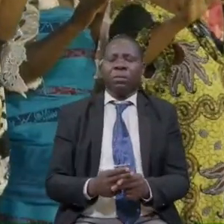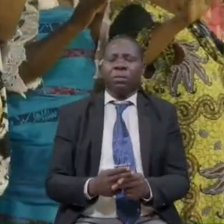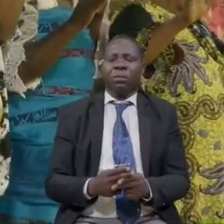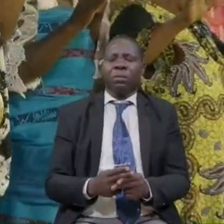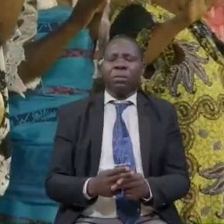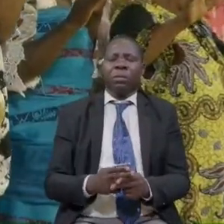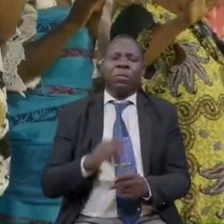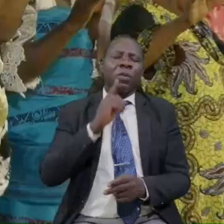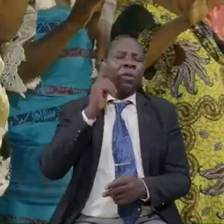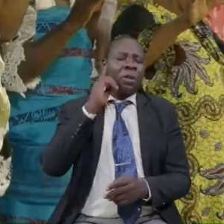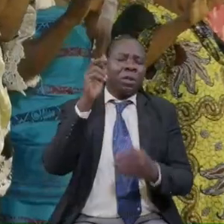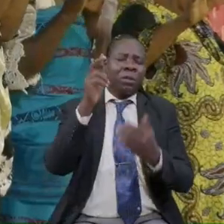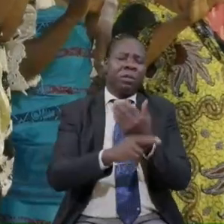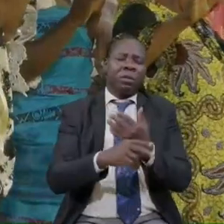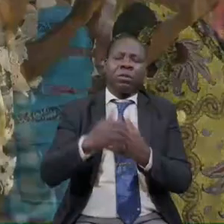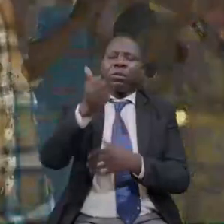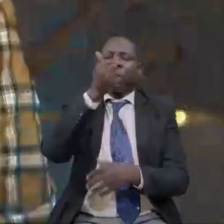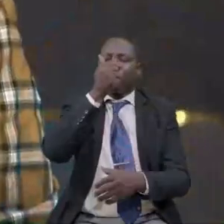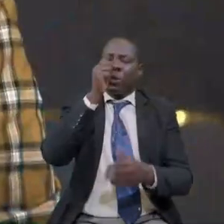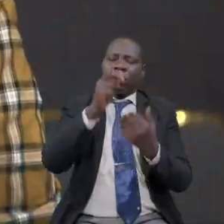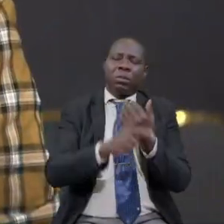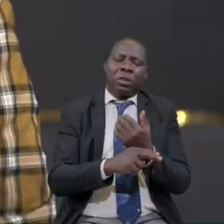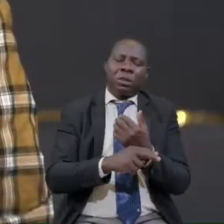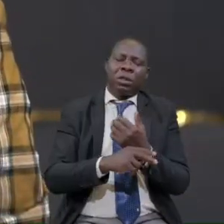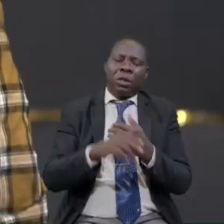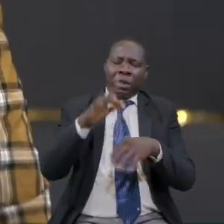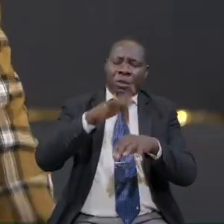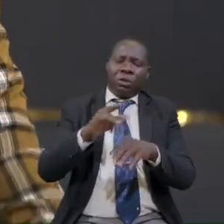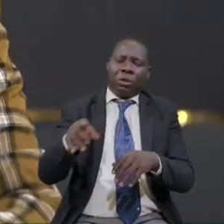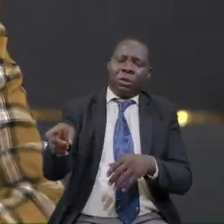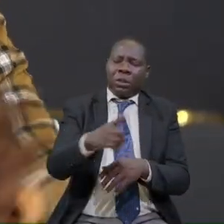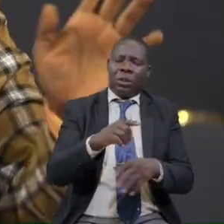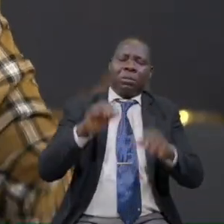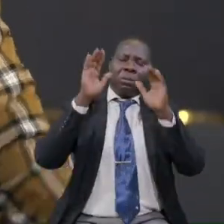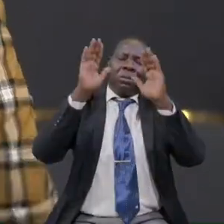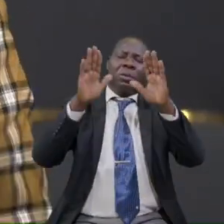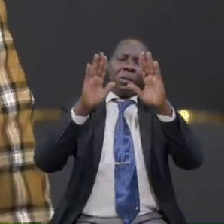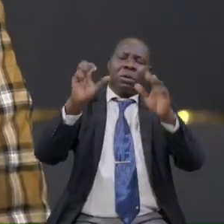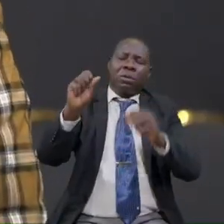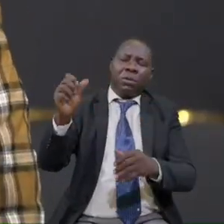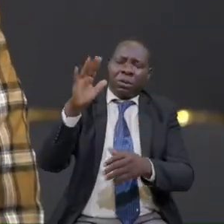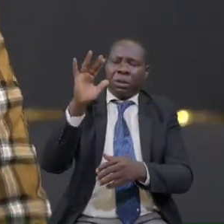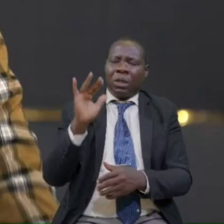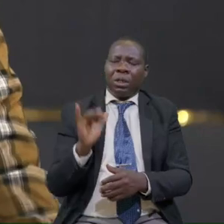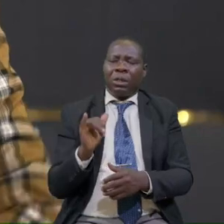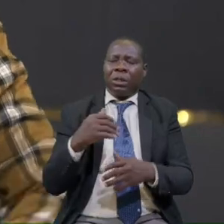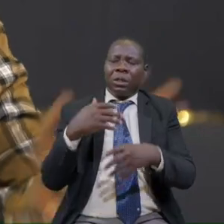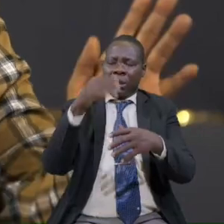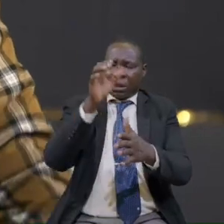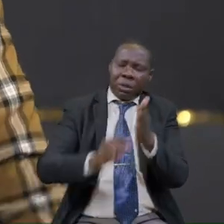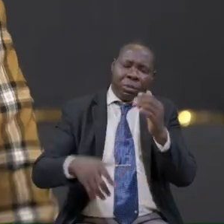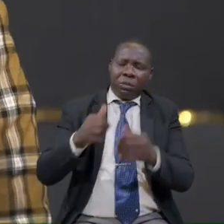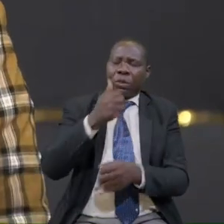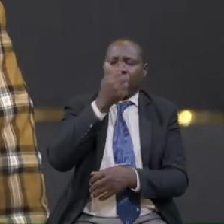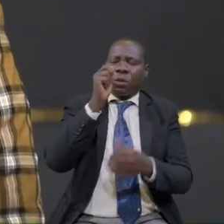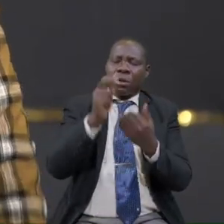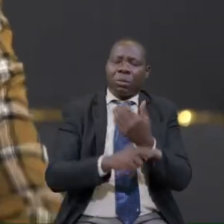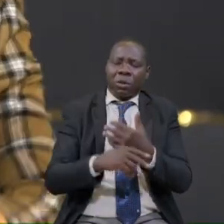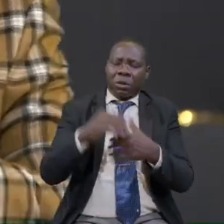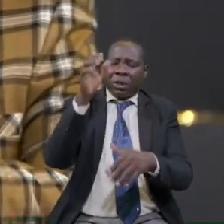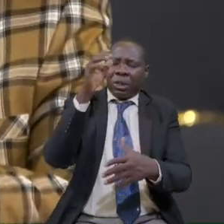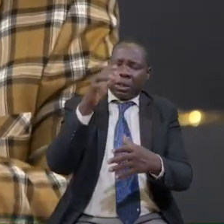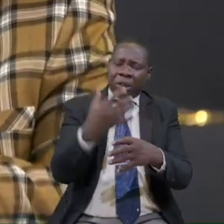La surdité, la mutité, touche-les miraculeusement. Ôte le mutisme,